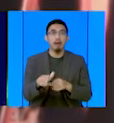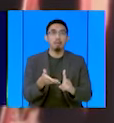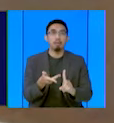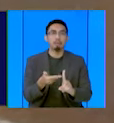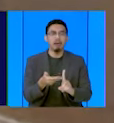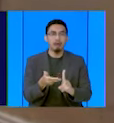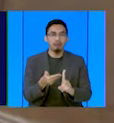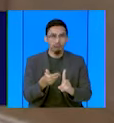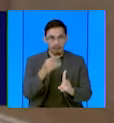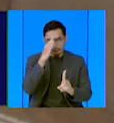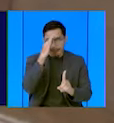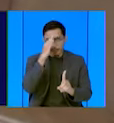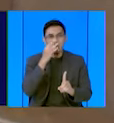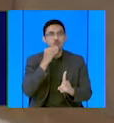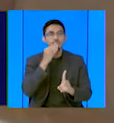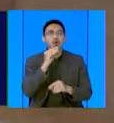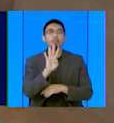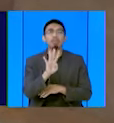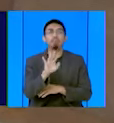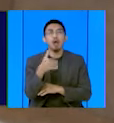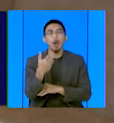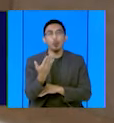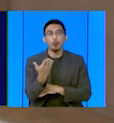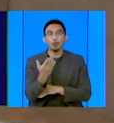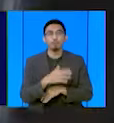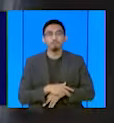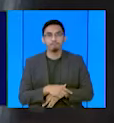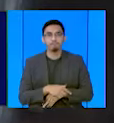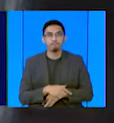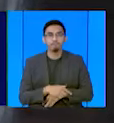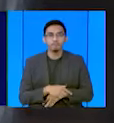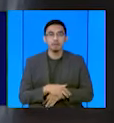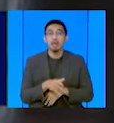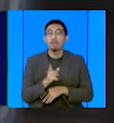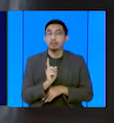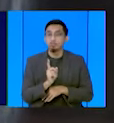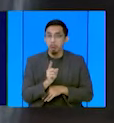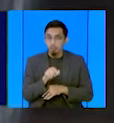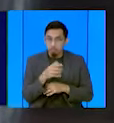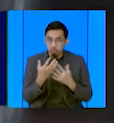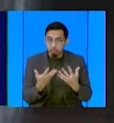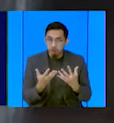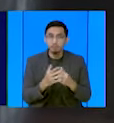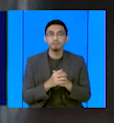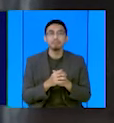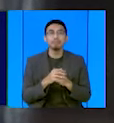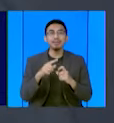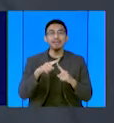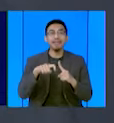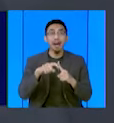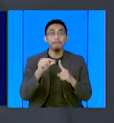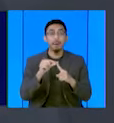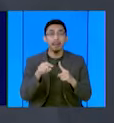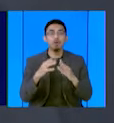4 tahun. Pasalnya perbuatan itu diduga dilakukan di rumah yang ditinggali pelaku bersama suami dan anaknya,